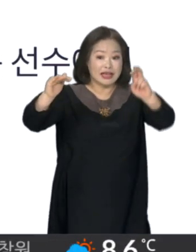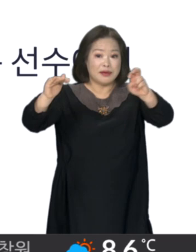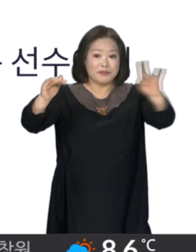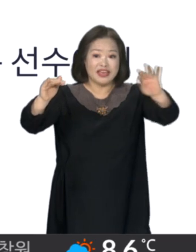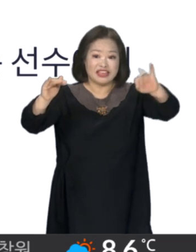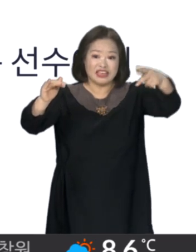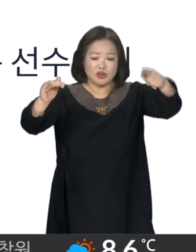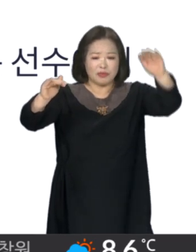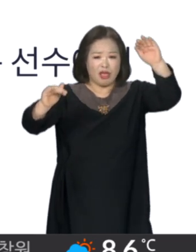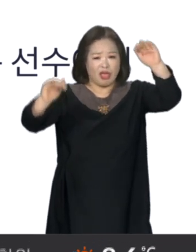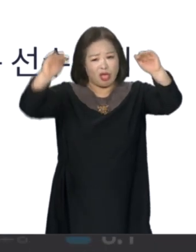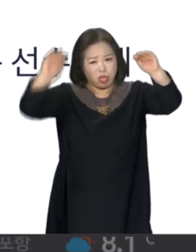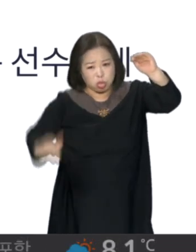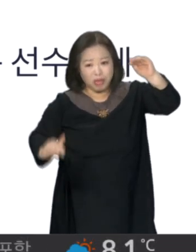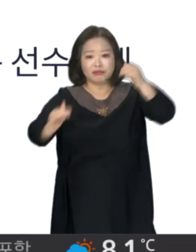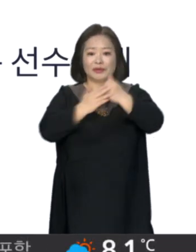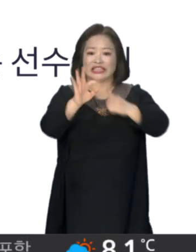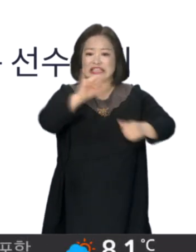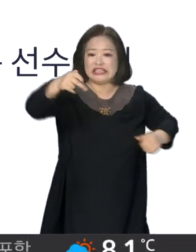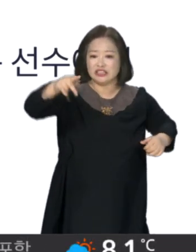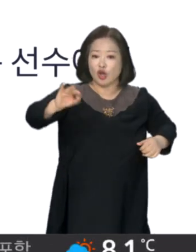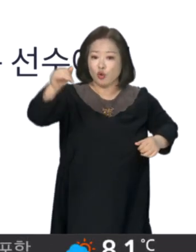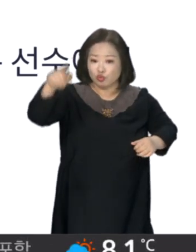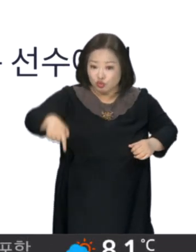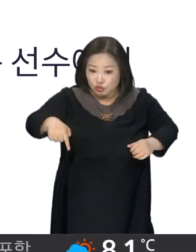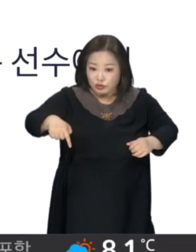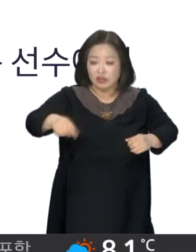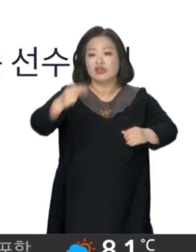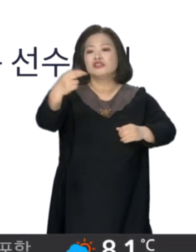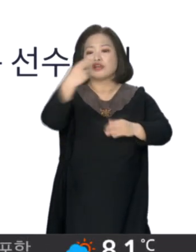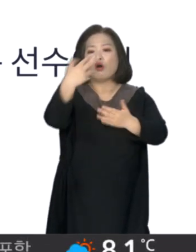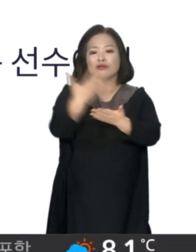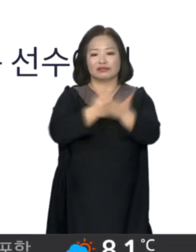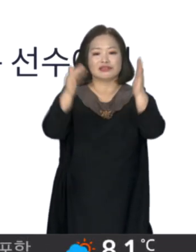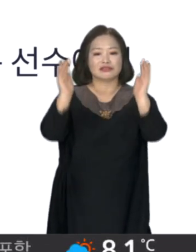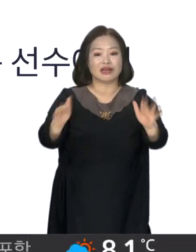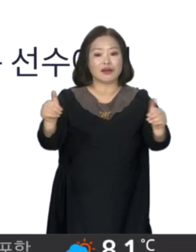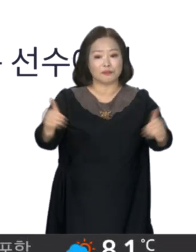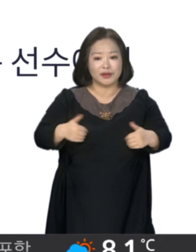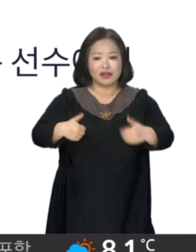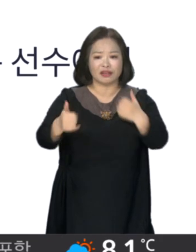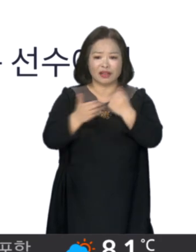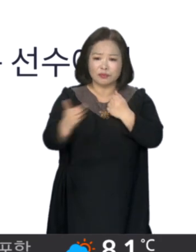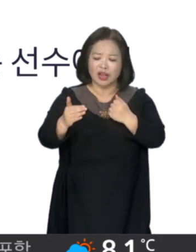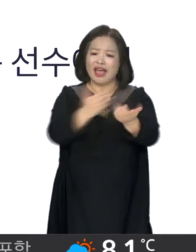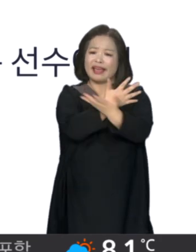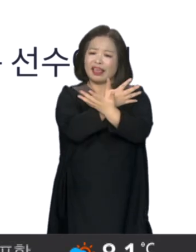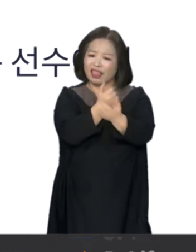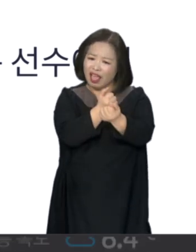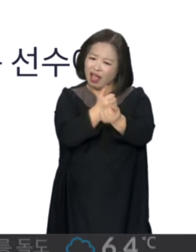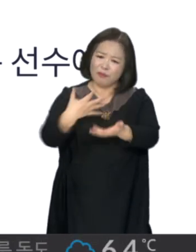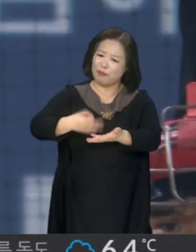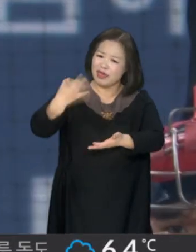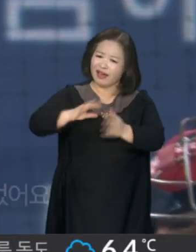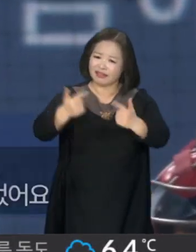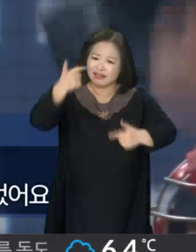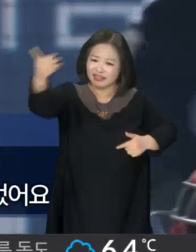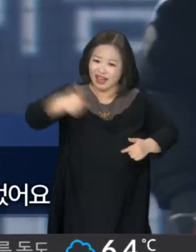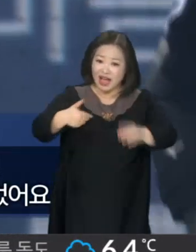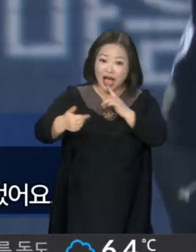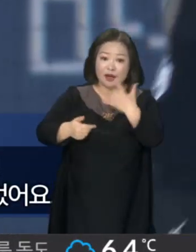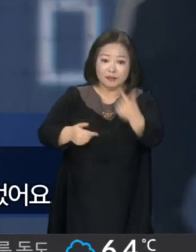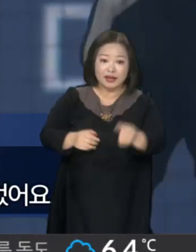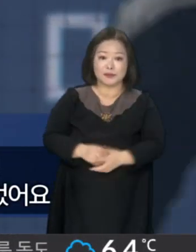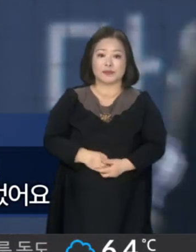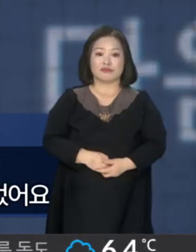낮은 만큼 이정우에게는 적응 기간이 필요할 것이라며 이른바 오버페이라는 주장을 폈습니다.